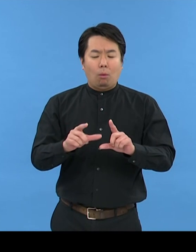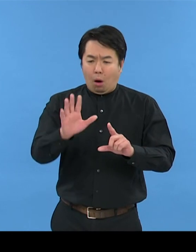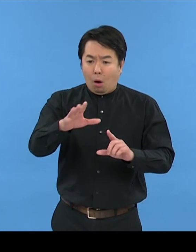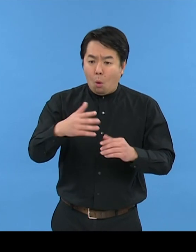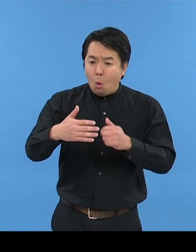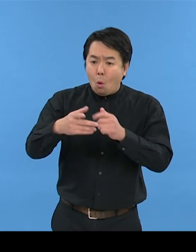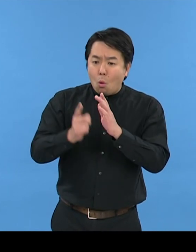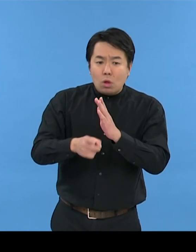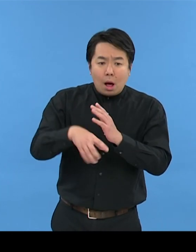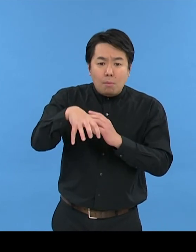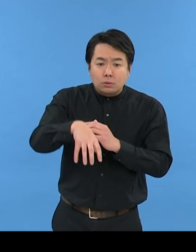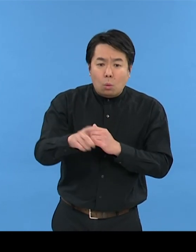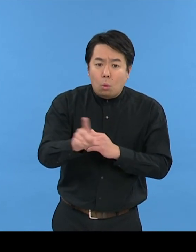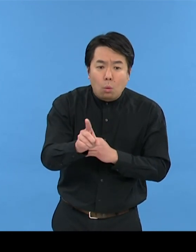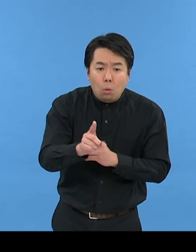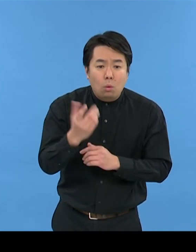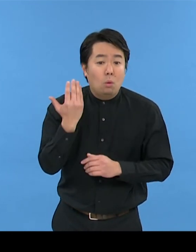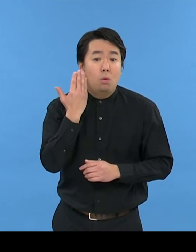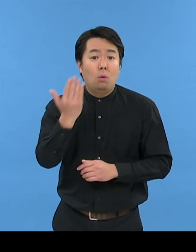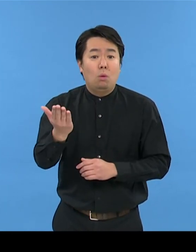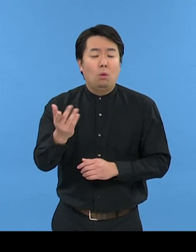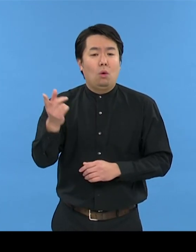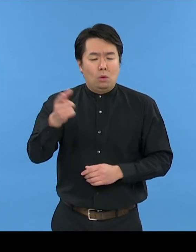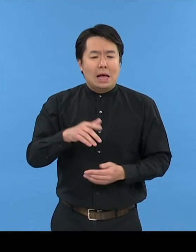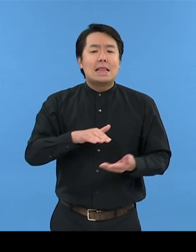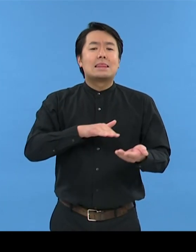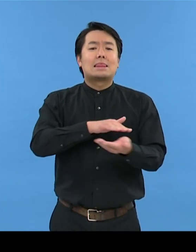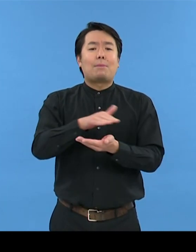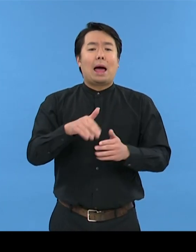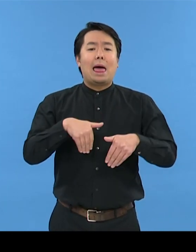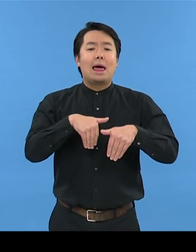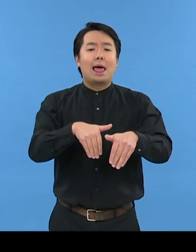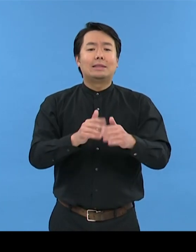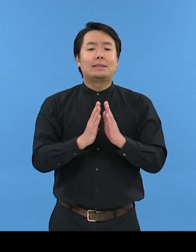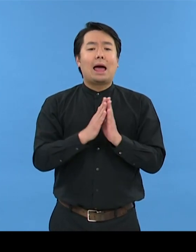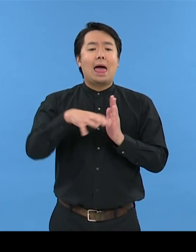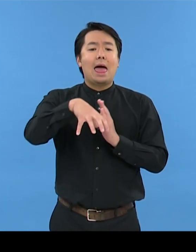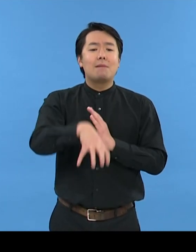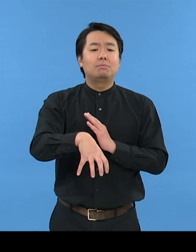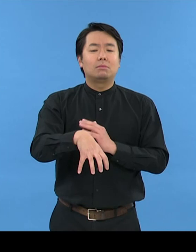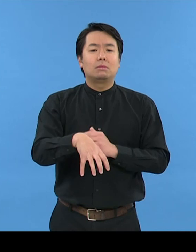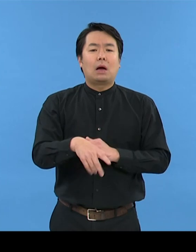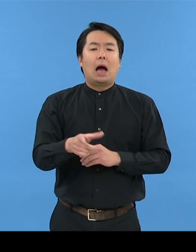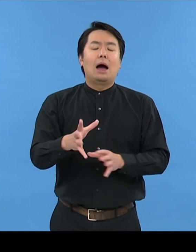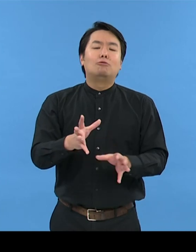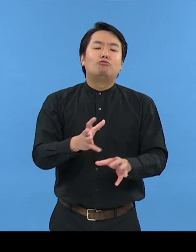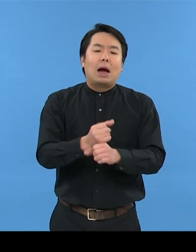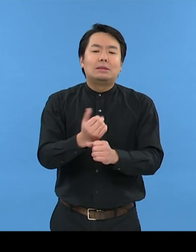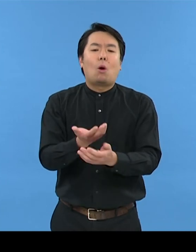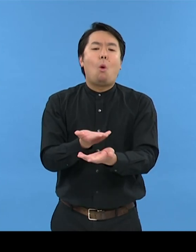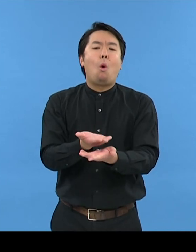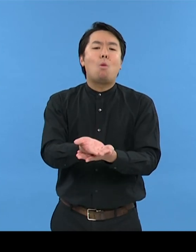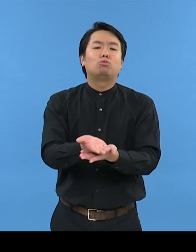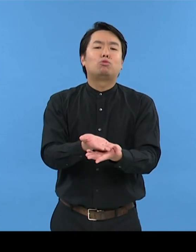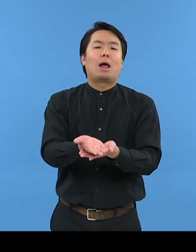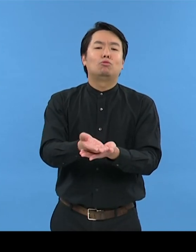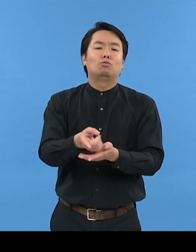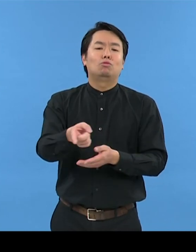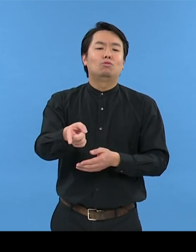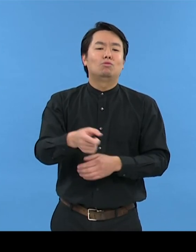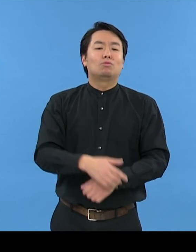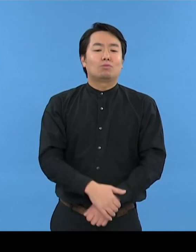どこのお寺をやってたのって言ったらたまれへんに住んでましたって言ったんですということは要はホームレスということなんです